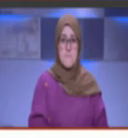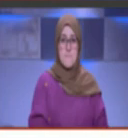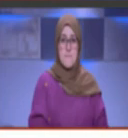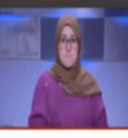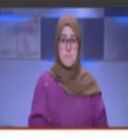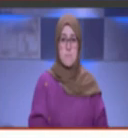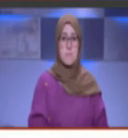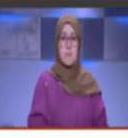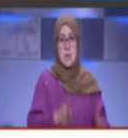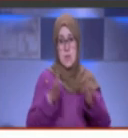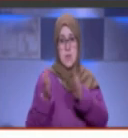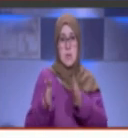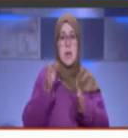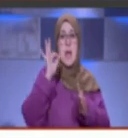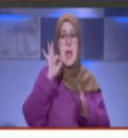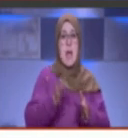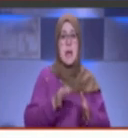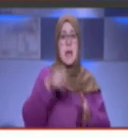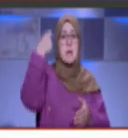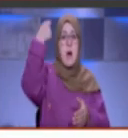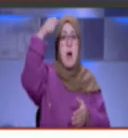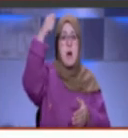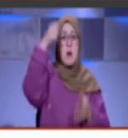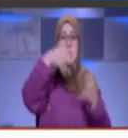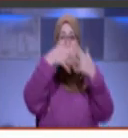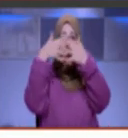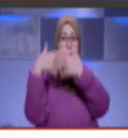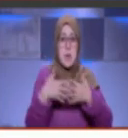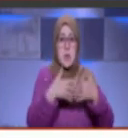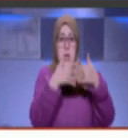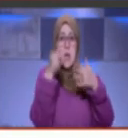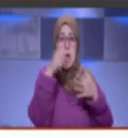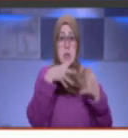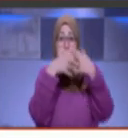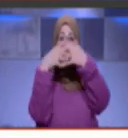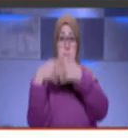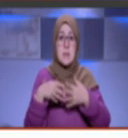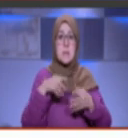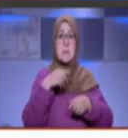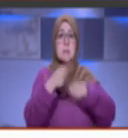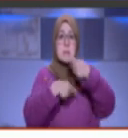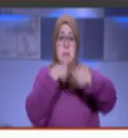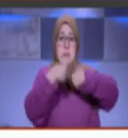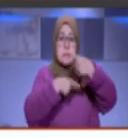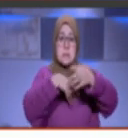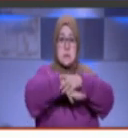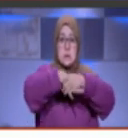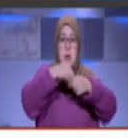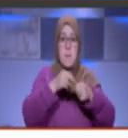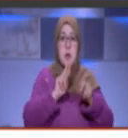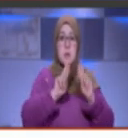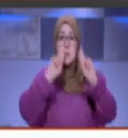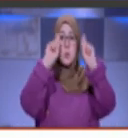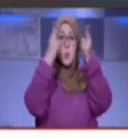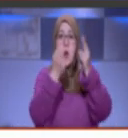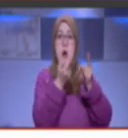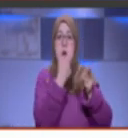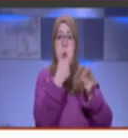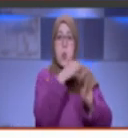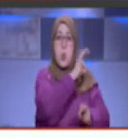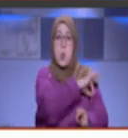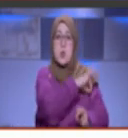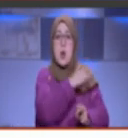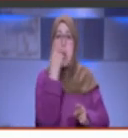من جهته أكد الرئيس الأمريكي دونالد ترامب أن الولايات المتحدة تعمل على تطوير لقاحين وتجريب